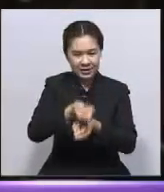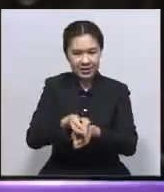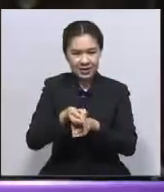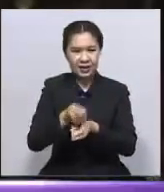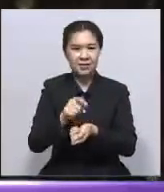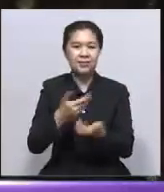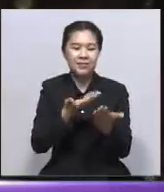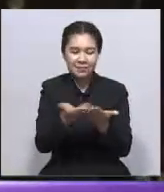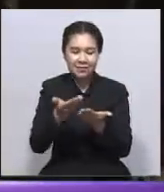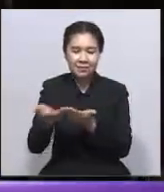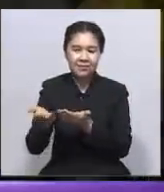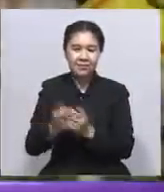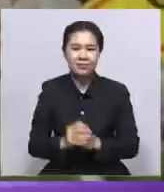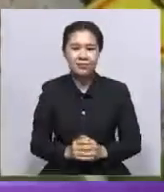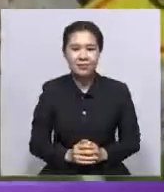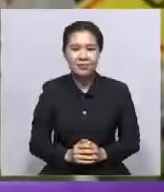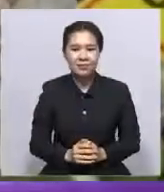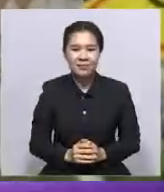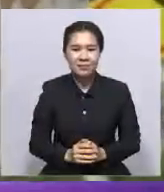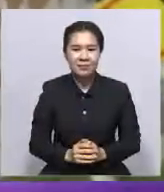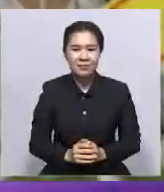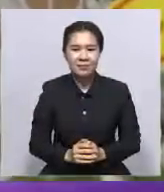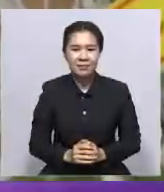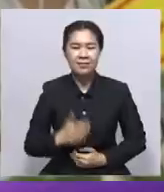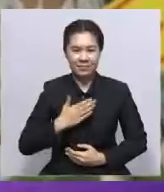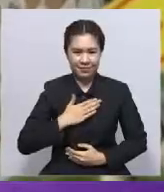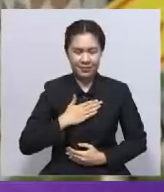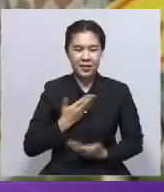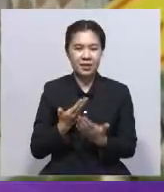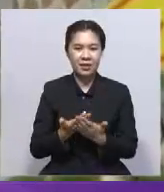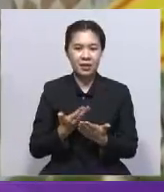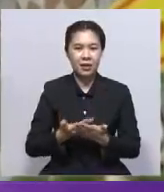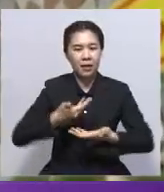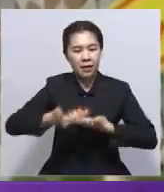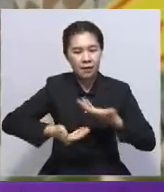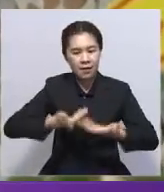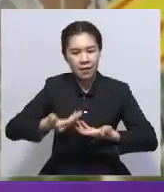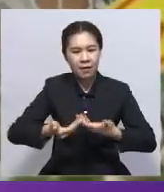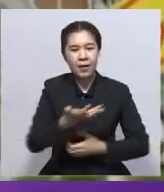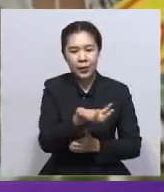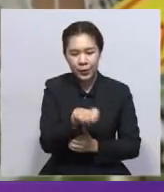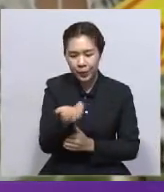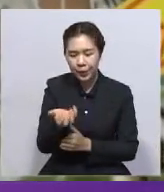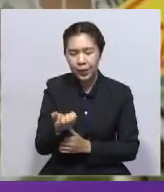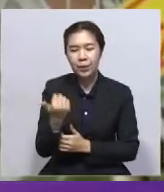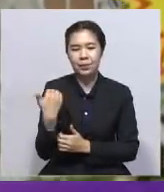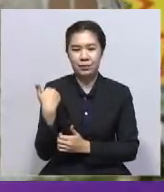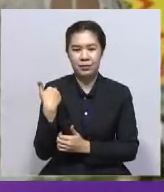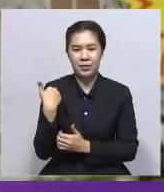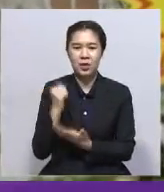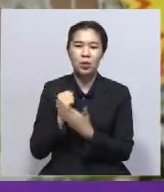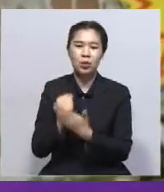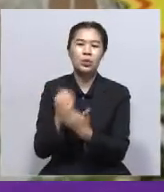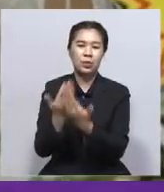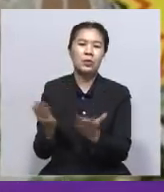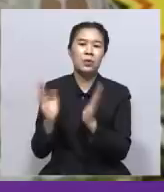มหาสวัสดิ ์ก็มีรายได้สำหรับใช้จ่ายในครอบครัวอะไรอย่างเงี้ยเป็นราย